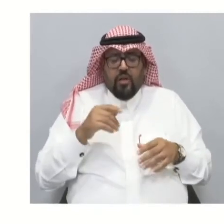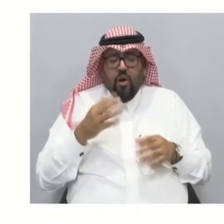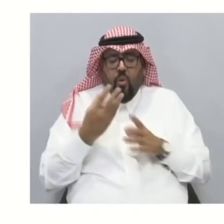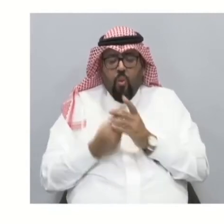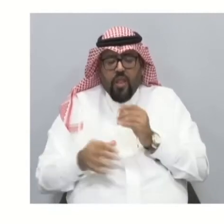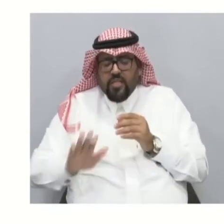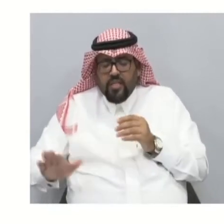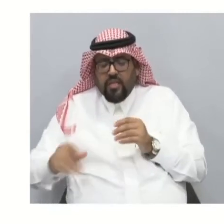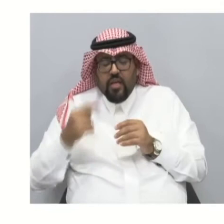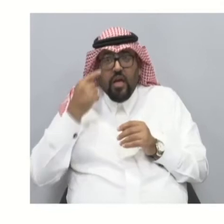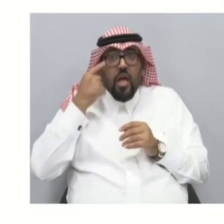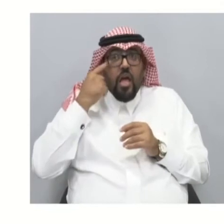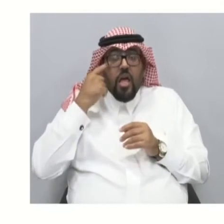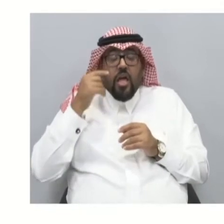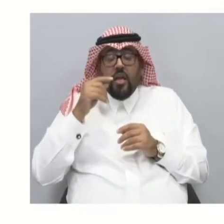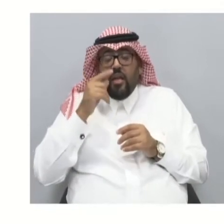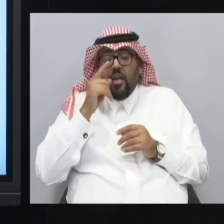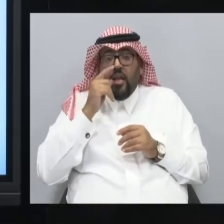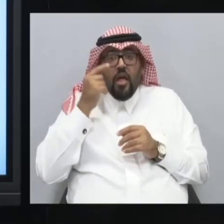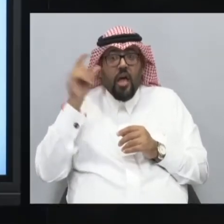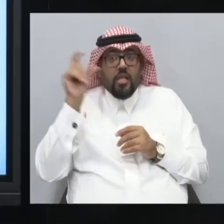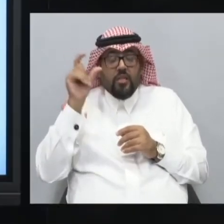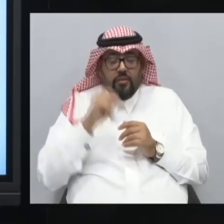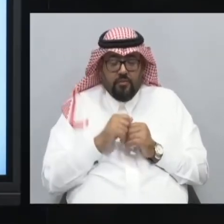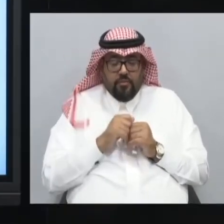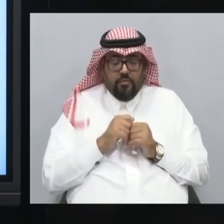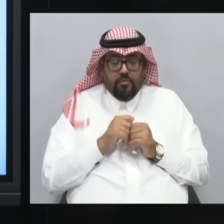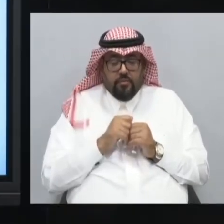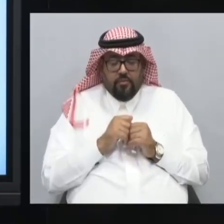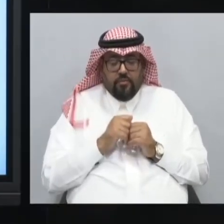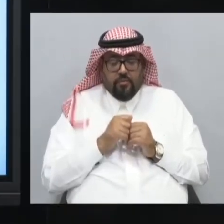العيون. أنت تلخص ما ذكر في هذه الفقرة.